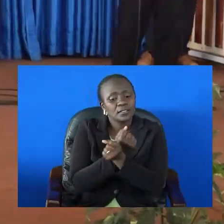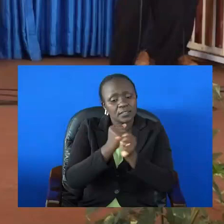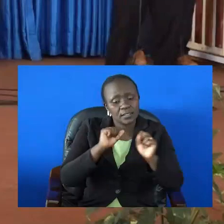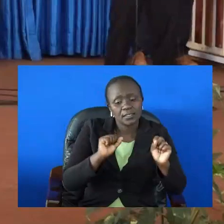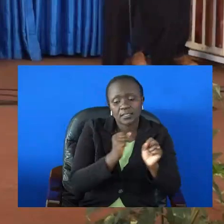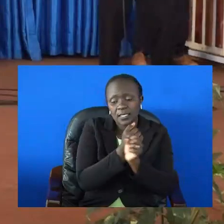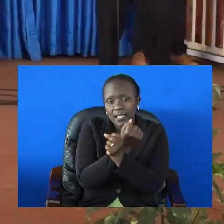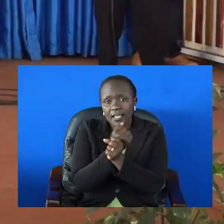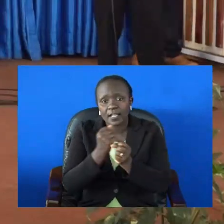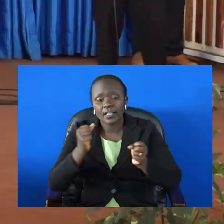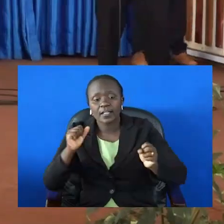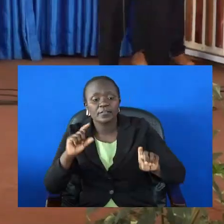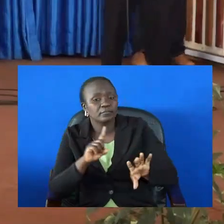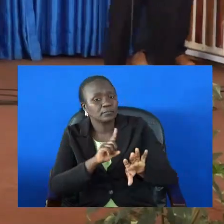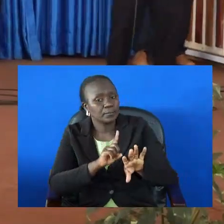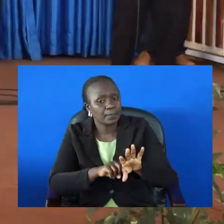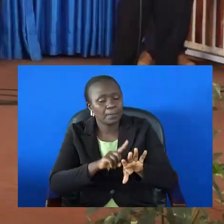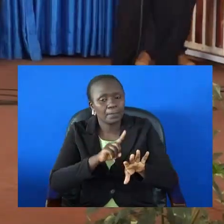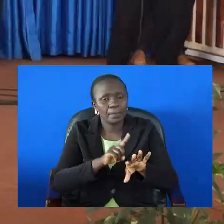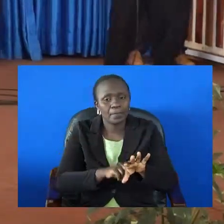ukiukomboa wakati.